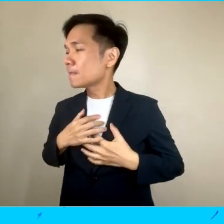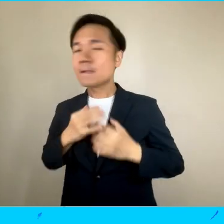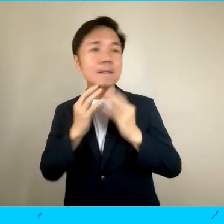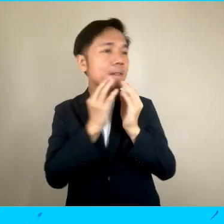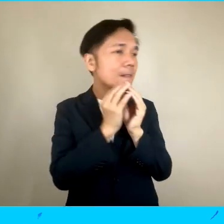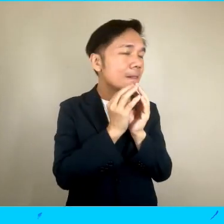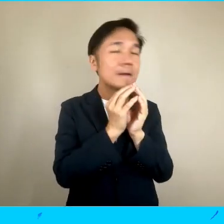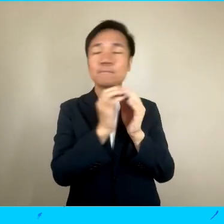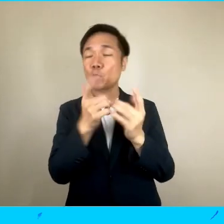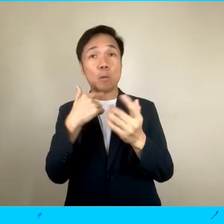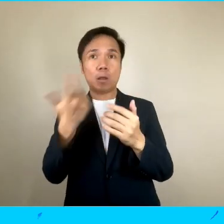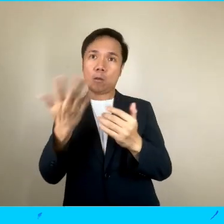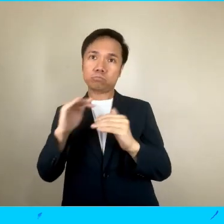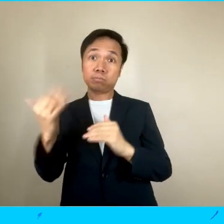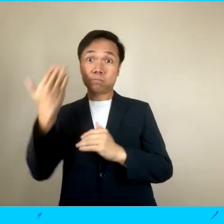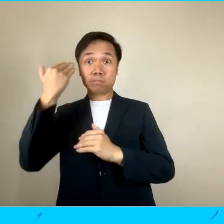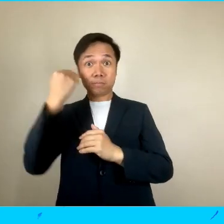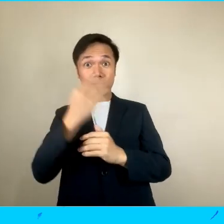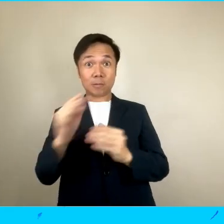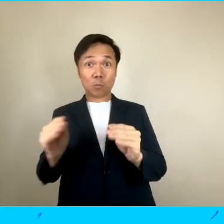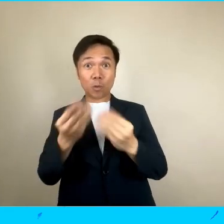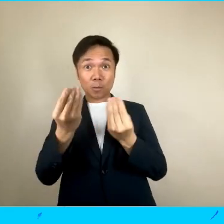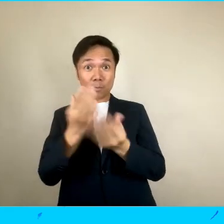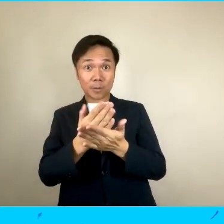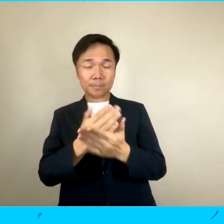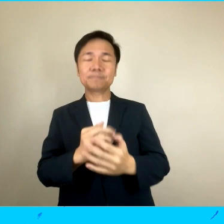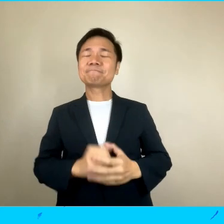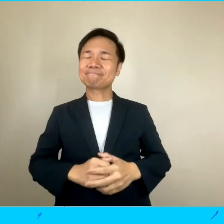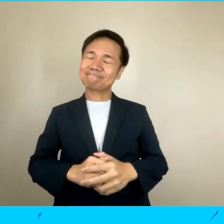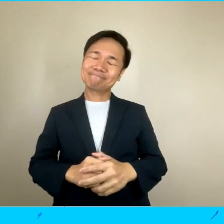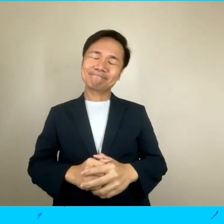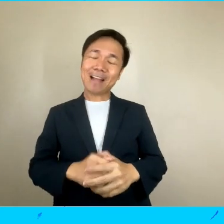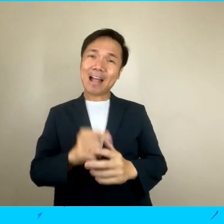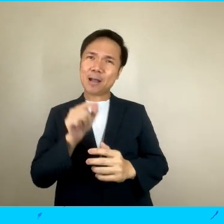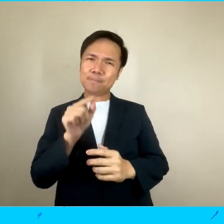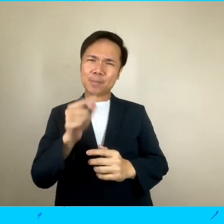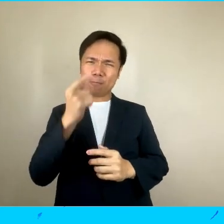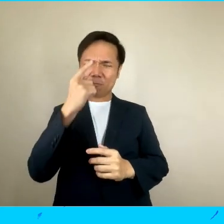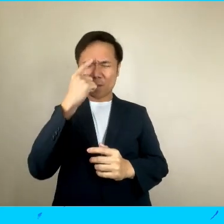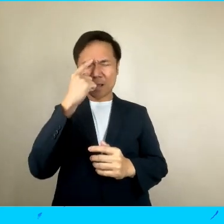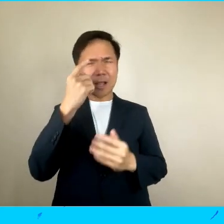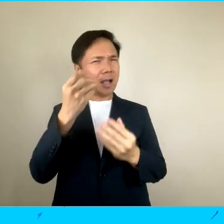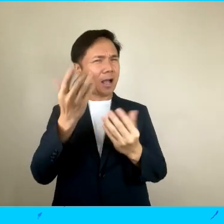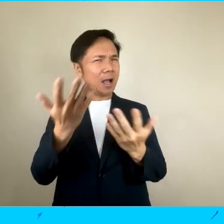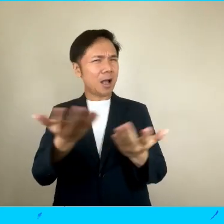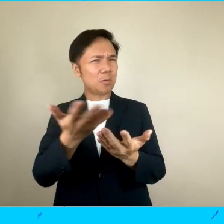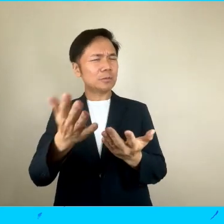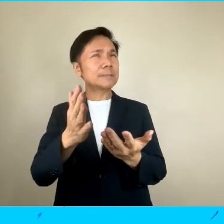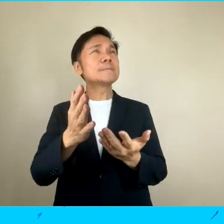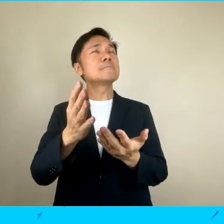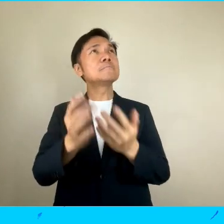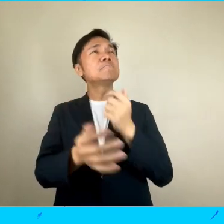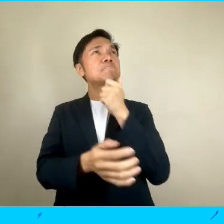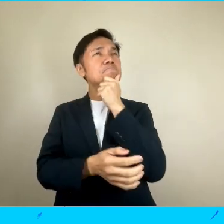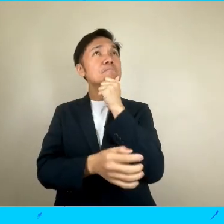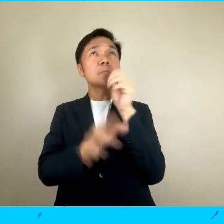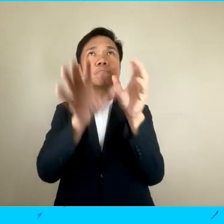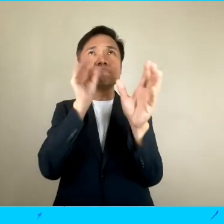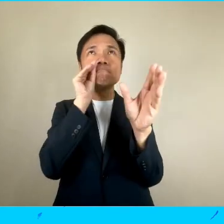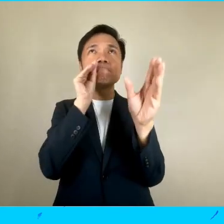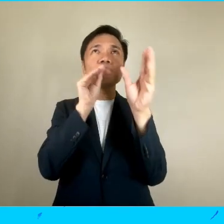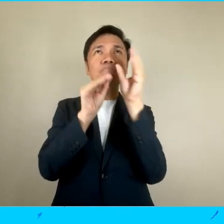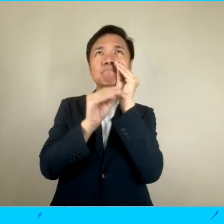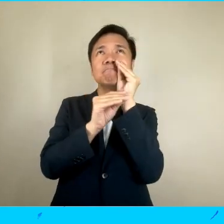de nouvelles choses, on veut prendre des risques. Et donc, ceci peut être vraiment un défi. Et